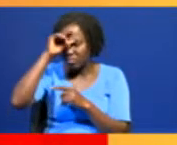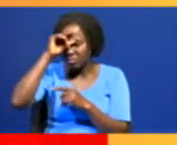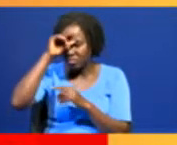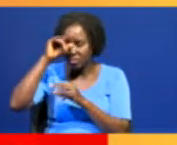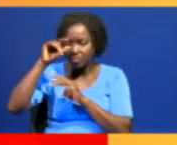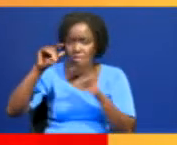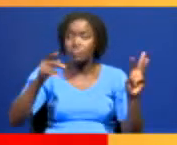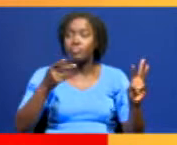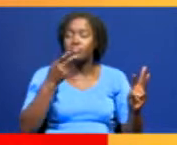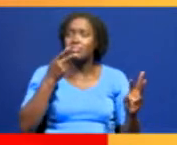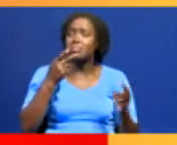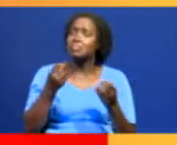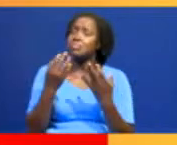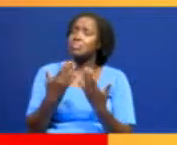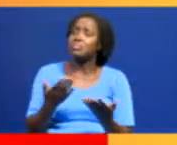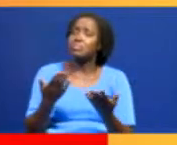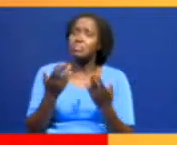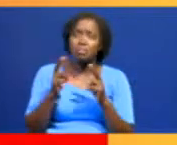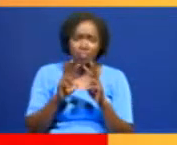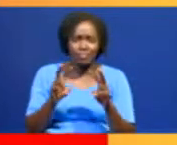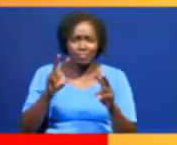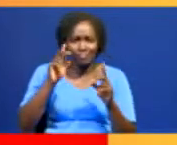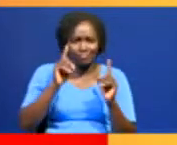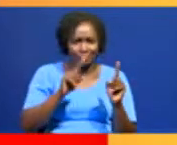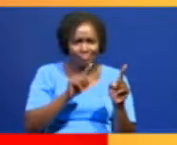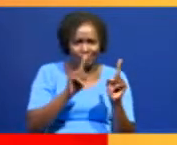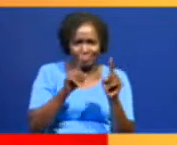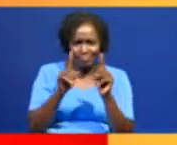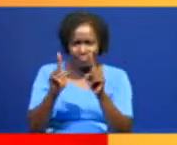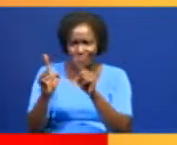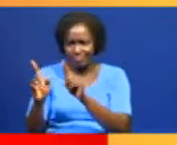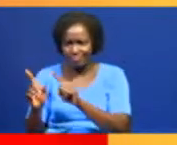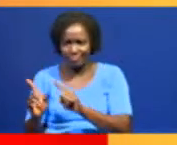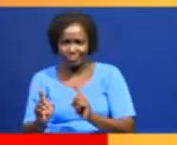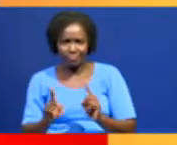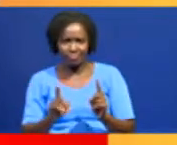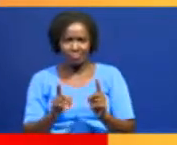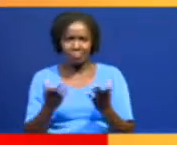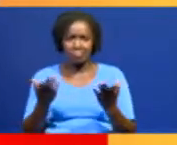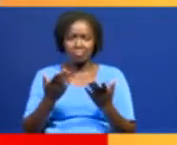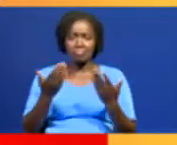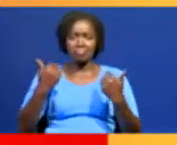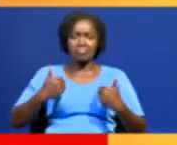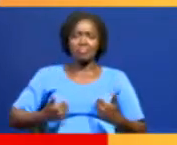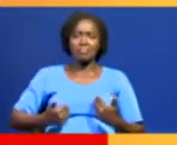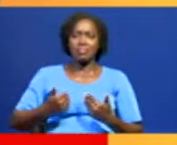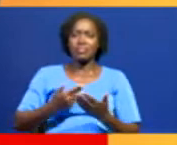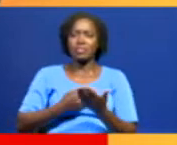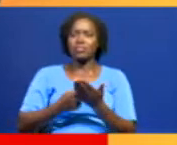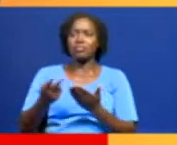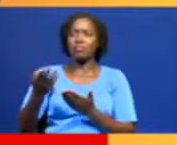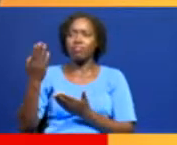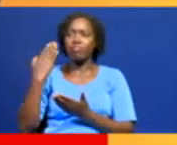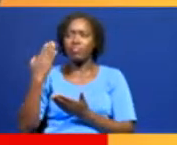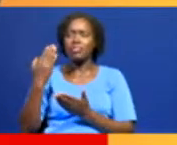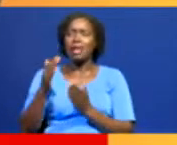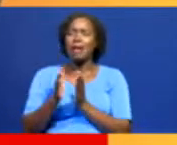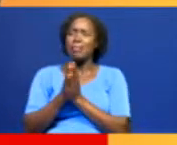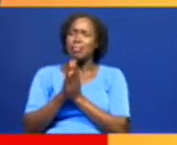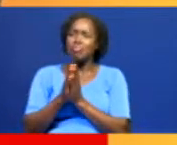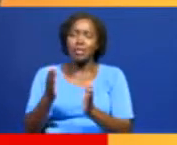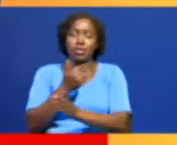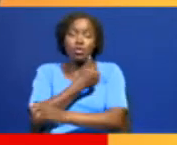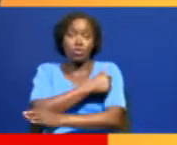mambo mengi ambayo tumeyaona. Nimetembea kule, nimeona hata mahali ambapo niko wiki mbili zilizopita governor amefungua sahanati kubwa sana.